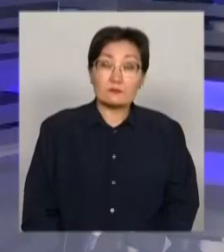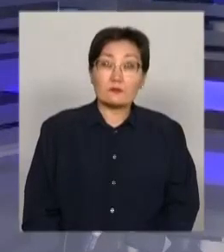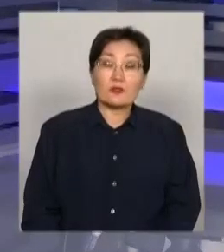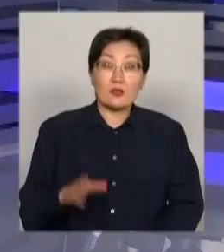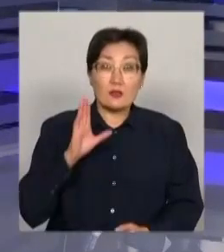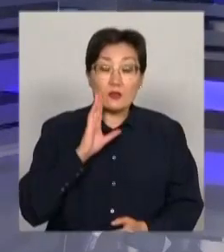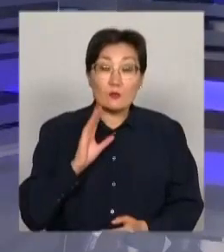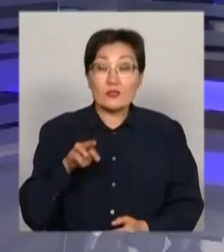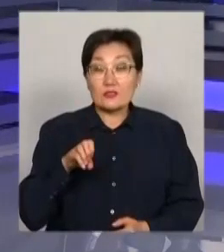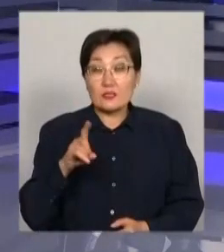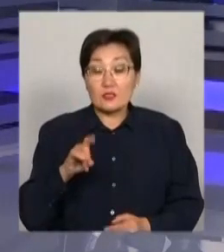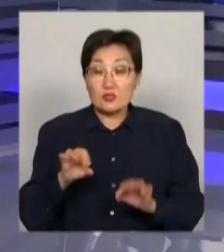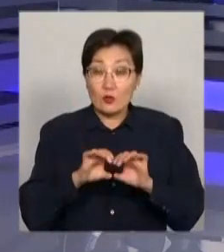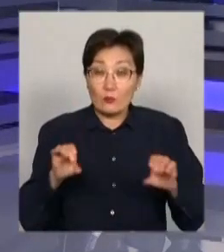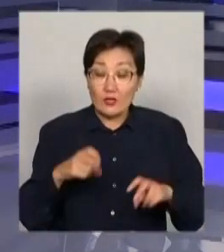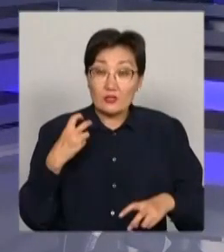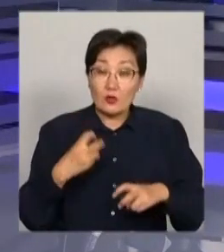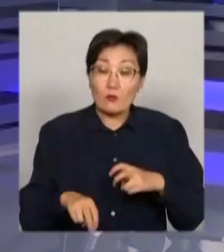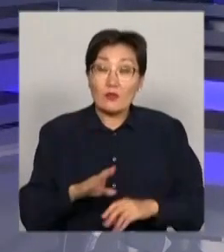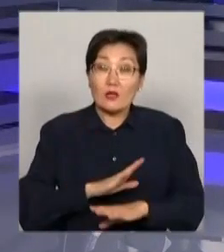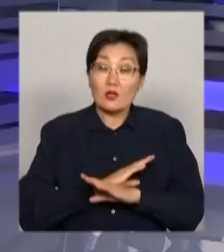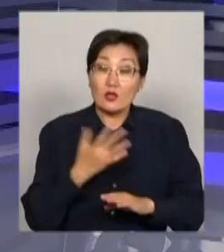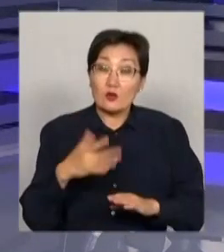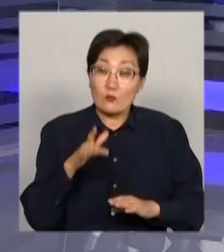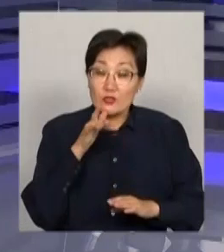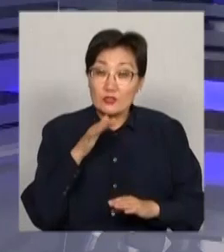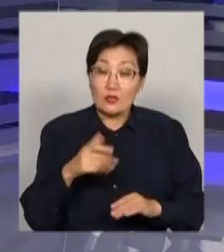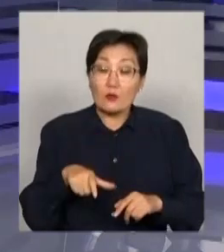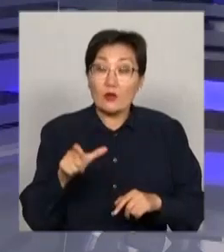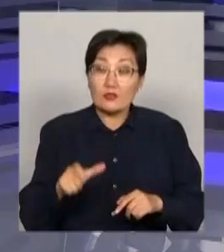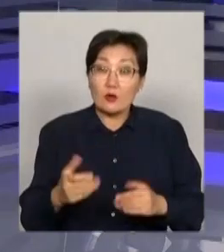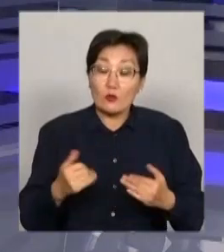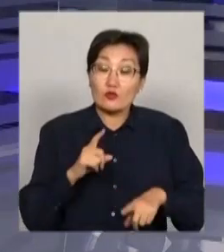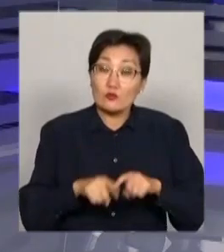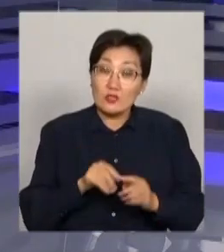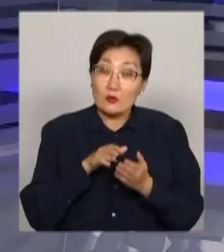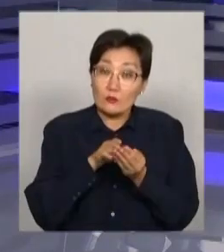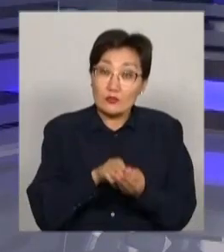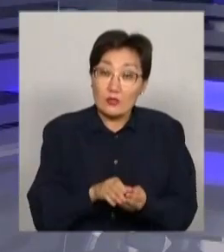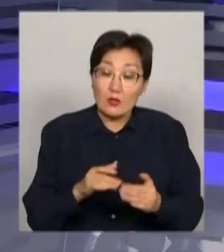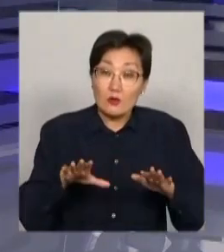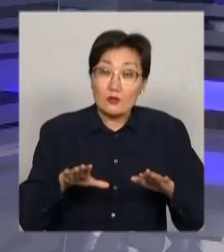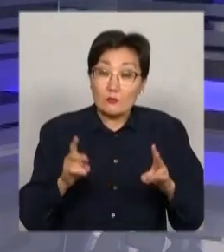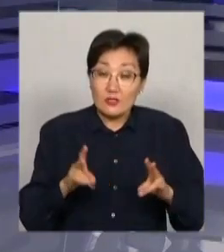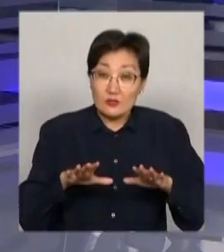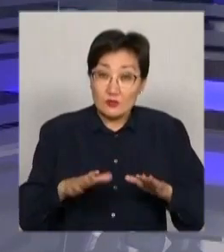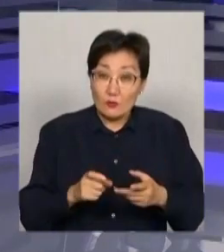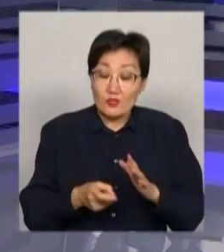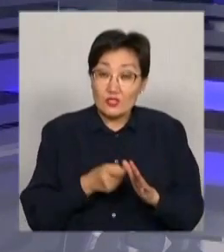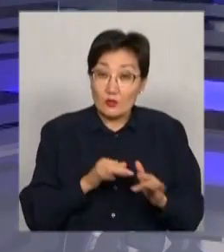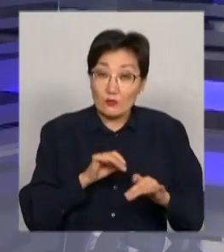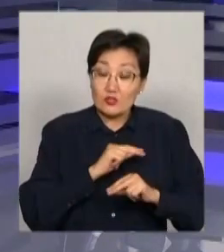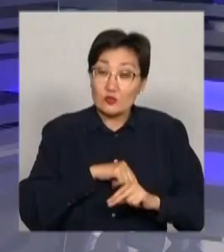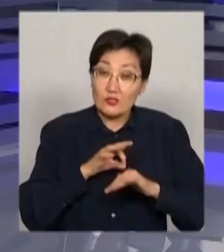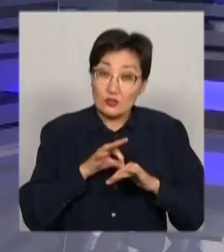Теңіз кен орнында құбыр жарылып қайтыс болған 50 жастағы азаматты бүгін туыстары жерледі. Қазір оқиғаға қатысты тергеп-тексеру